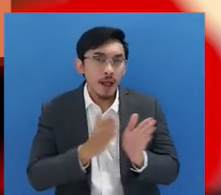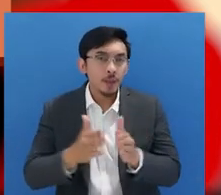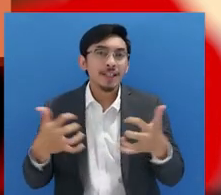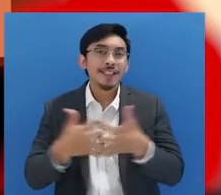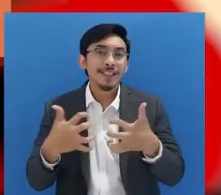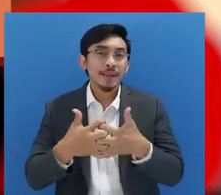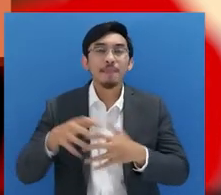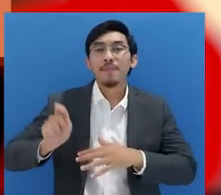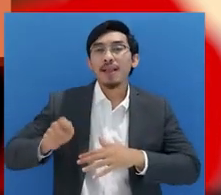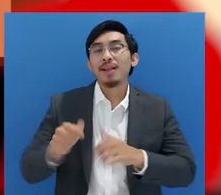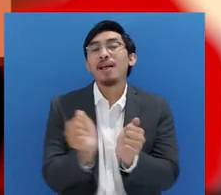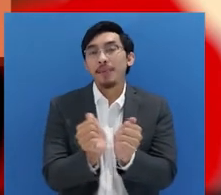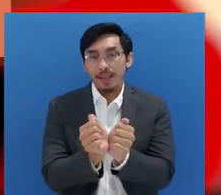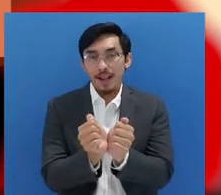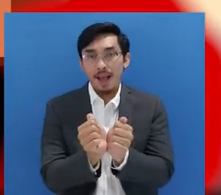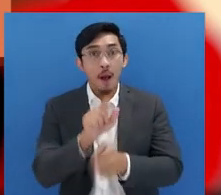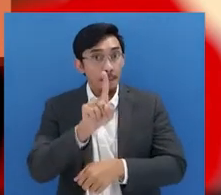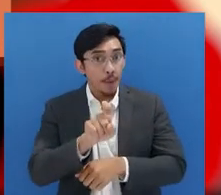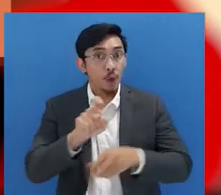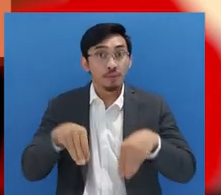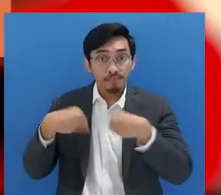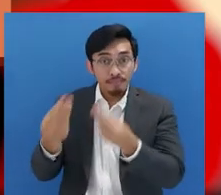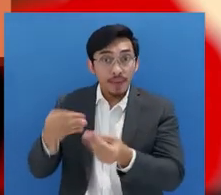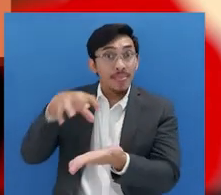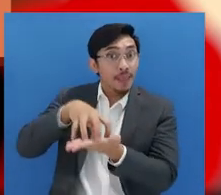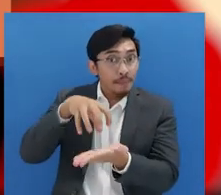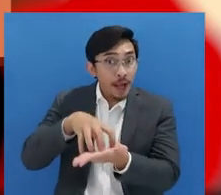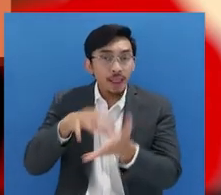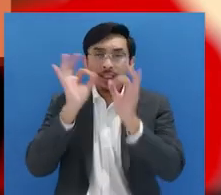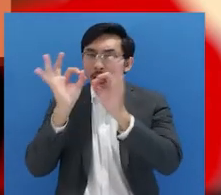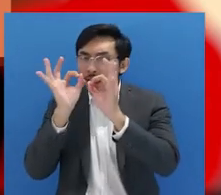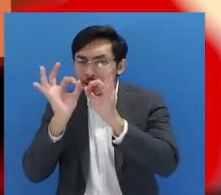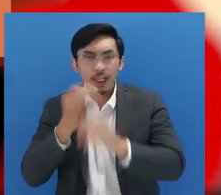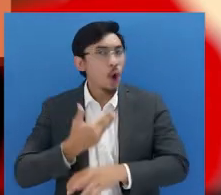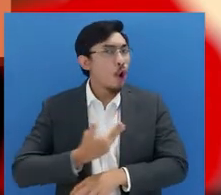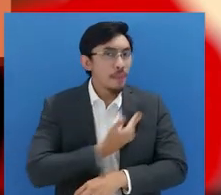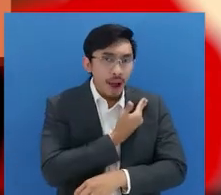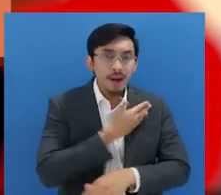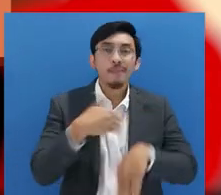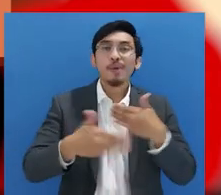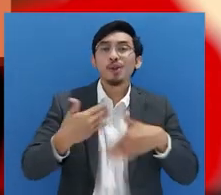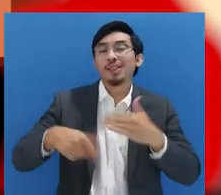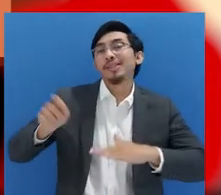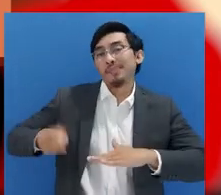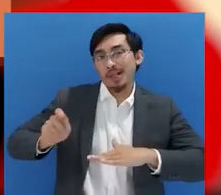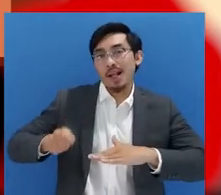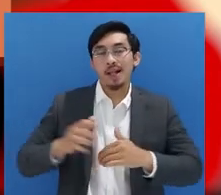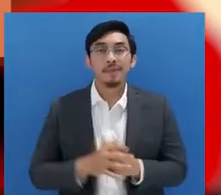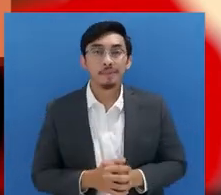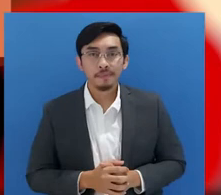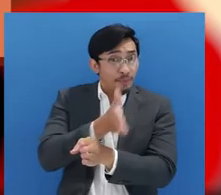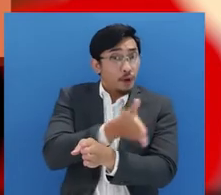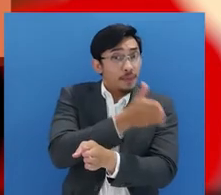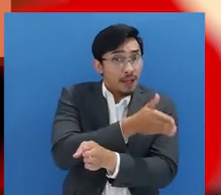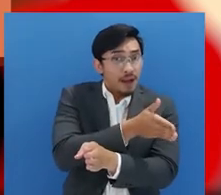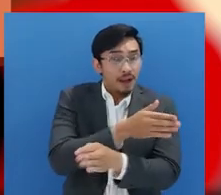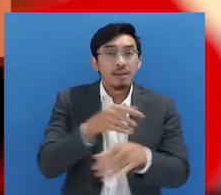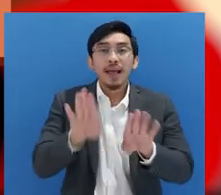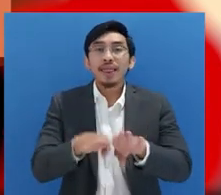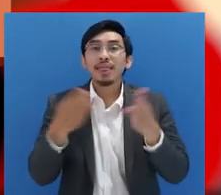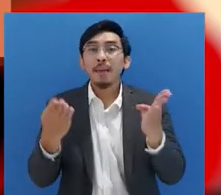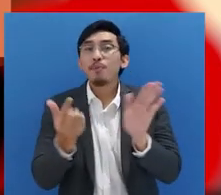dalam tatanan sistem peradilan pidana yang perlu memberikan tempat bagi saksi dan korban dalam proses penegakan hukum.